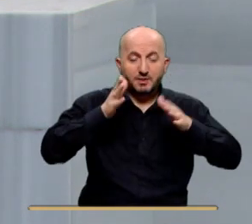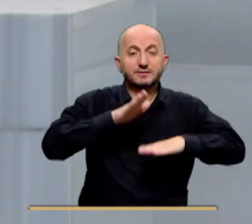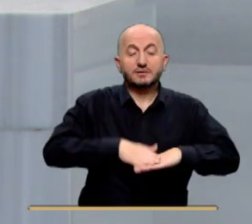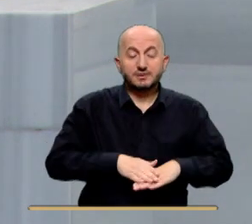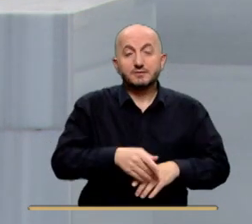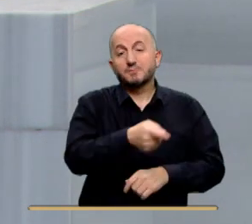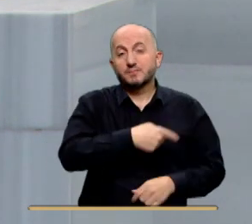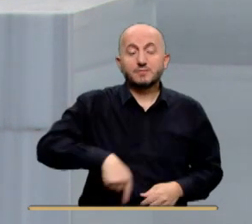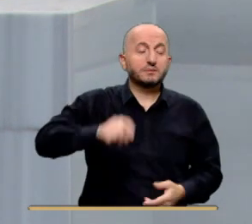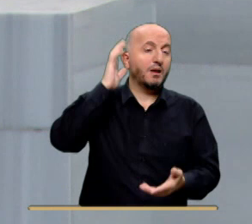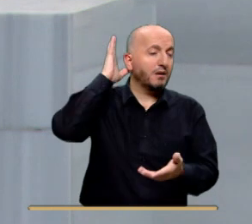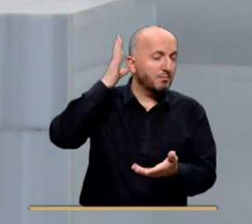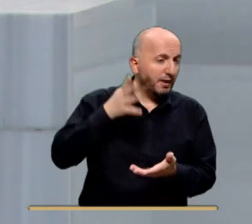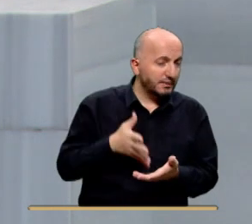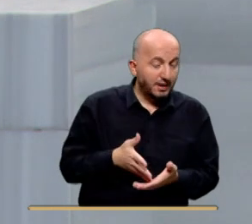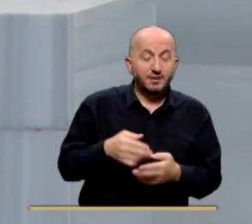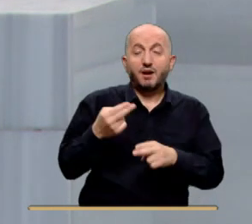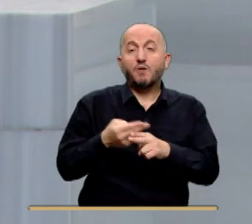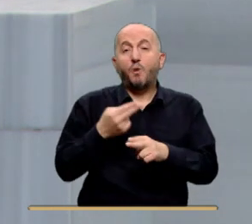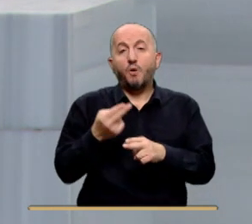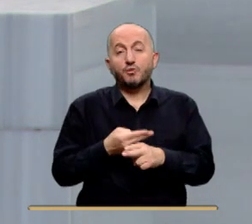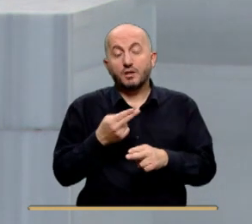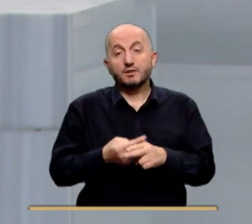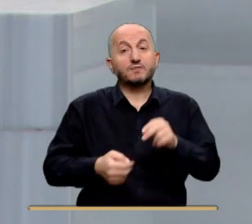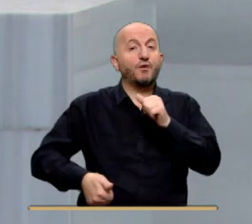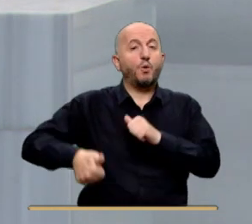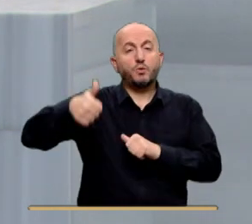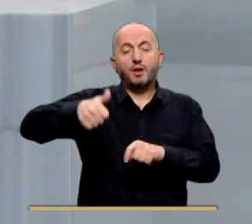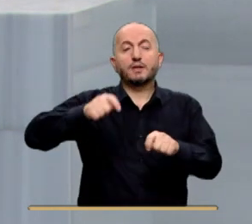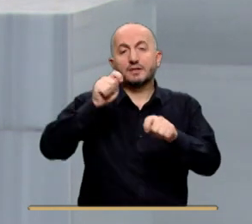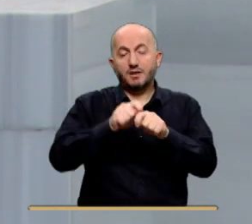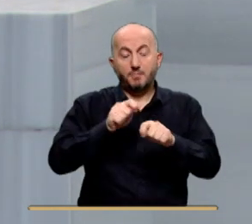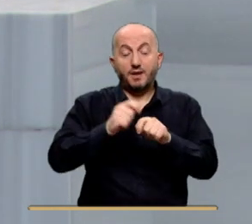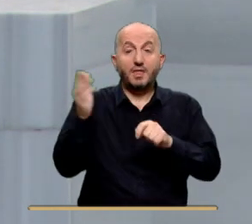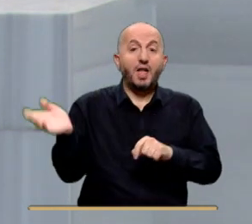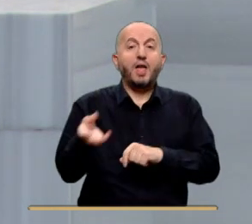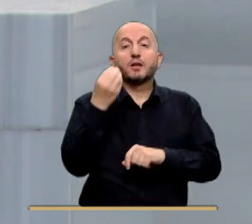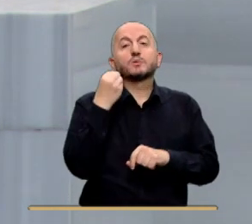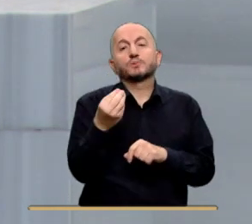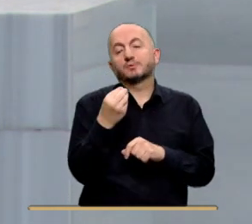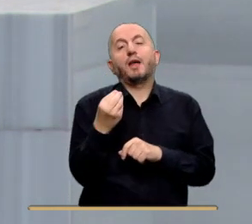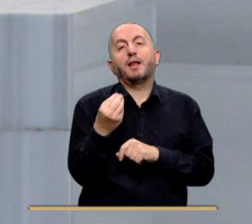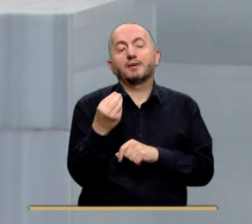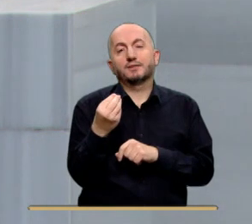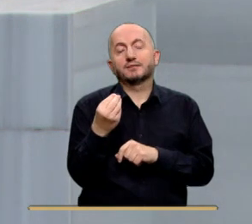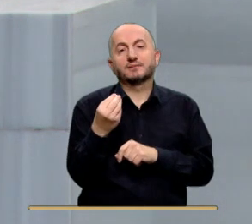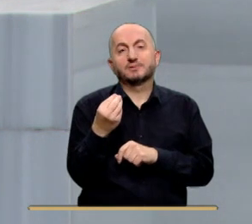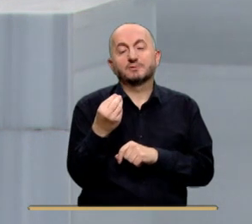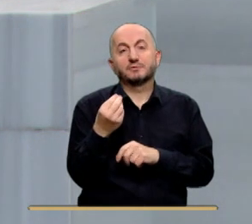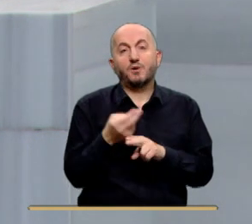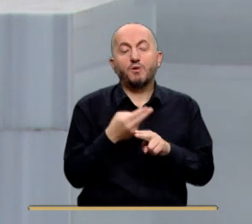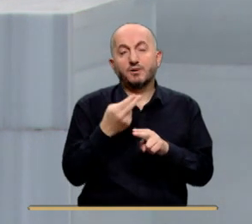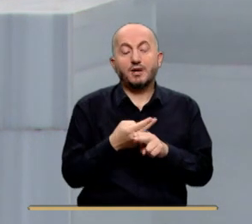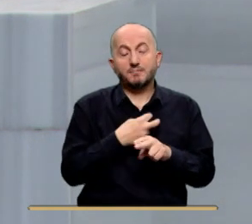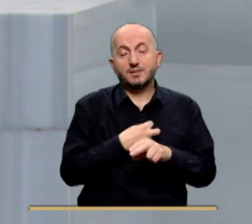bize ibadetlerde örneklik ve önderlik yapan en güzel numune, rol